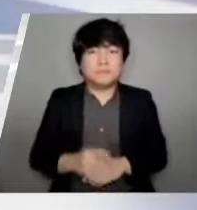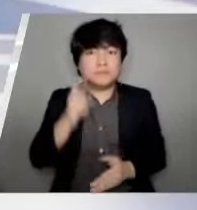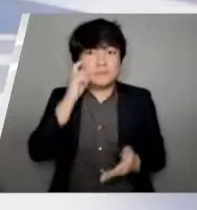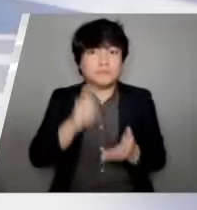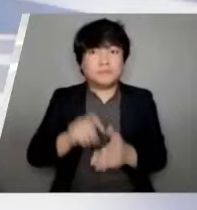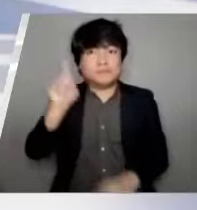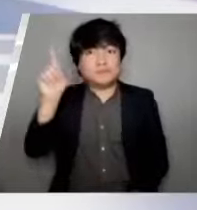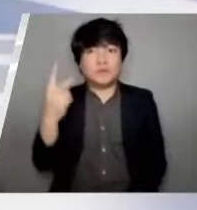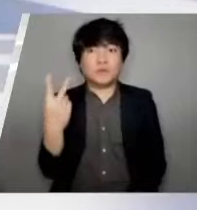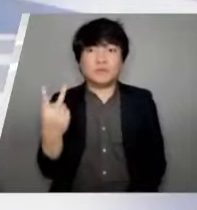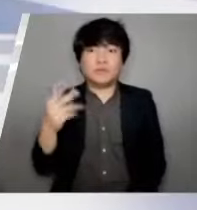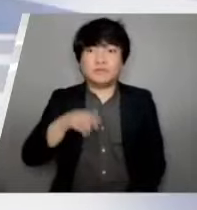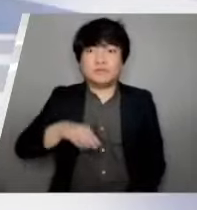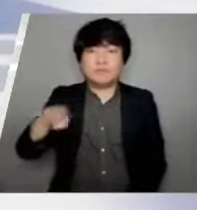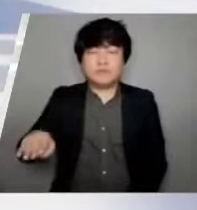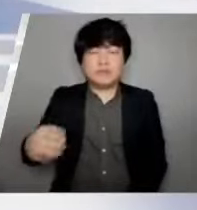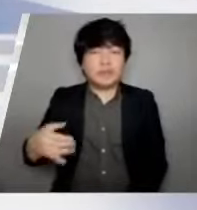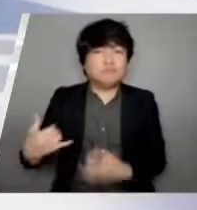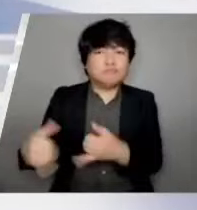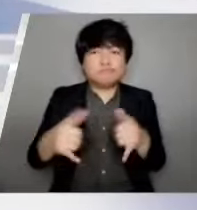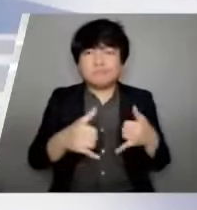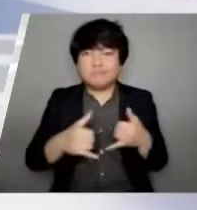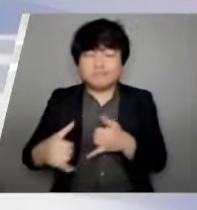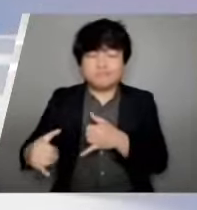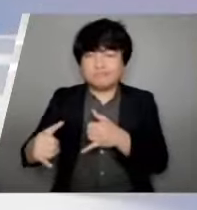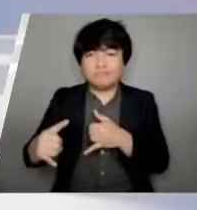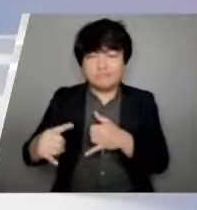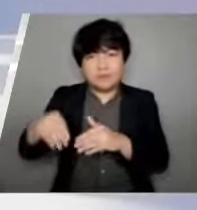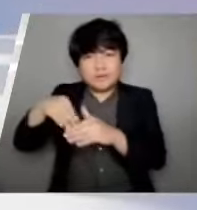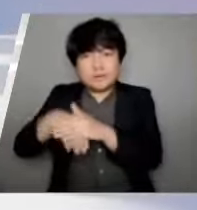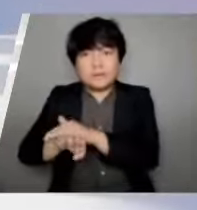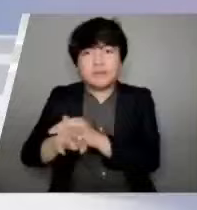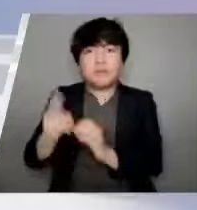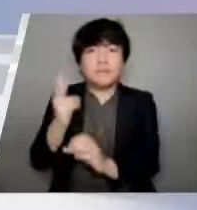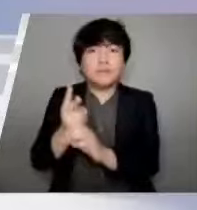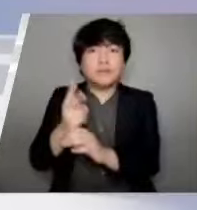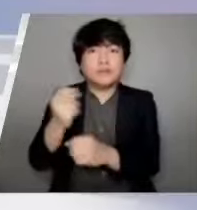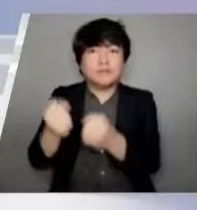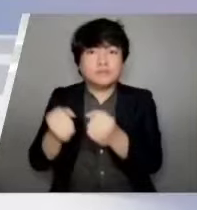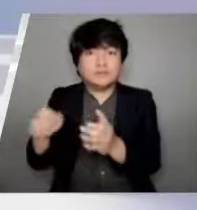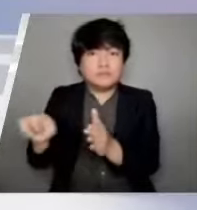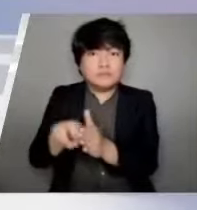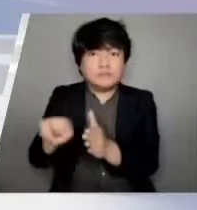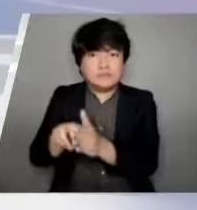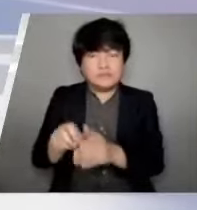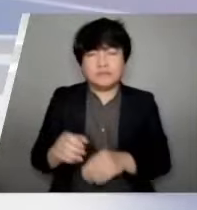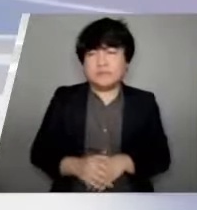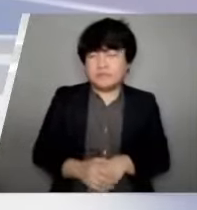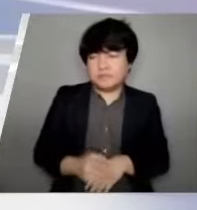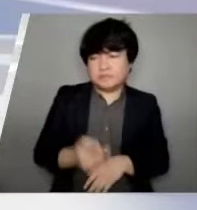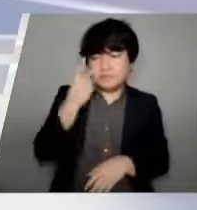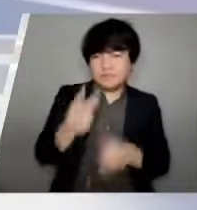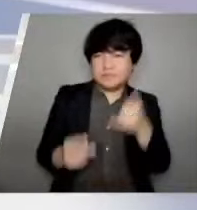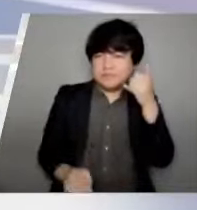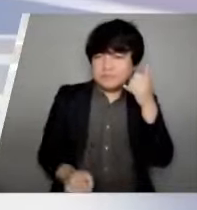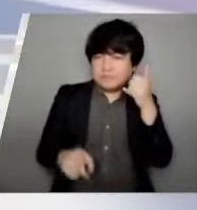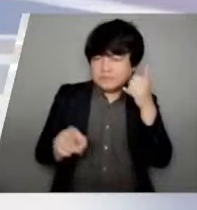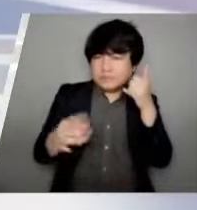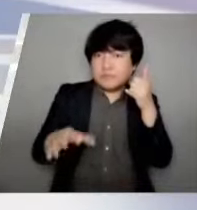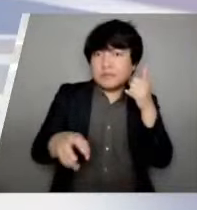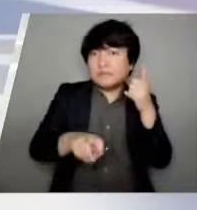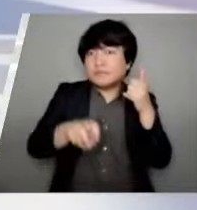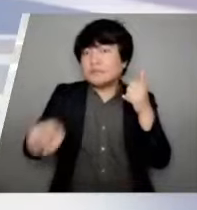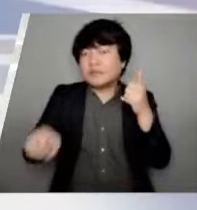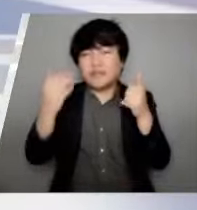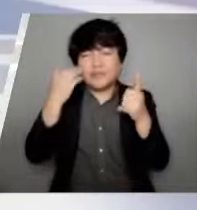bata na tumatakbo at saka pumasok sa loob ng van. Hindi na masyadong napansin sa footage pero pumasok din sila sa isang